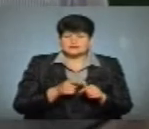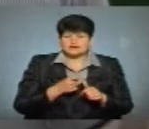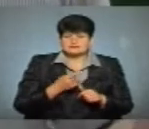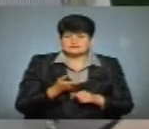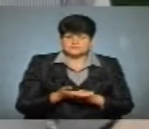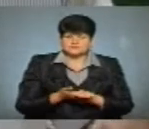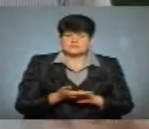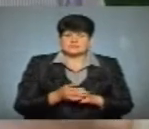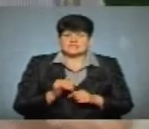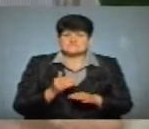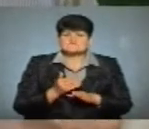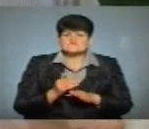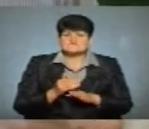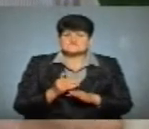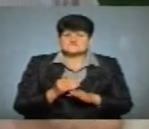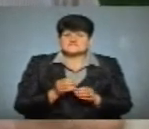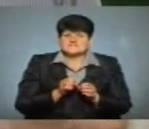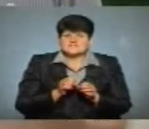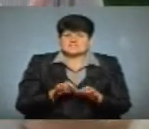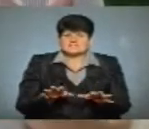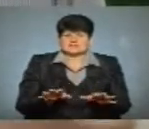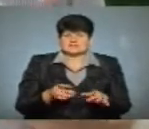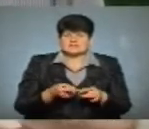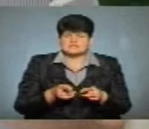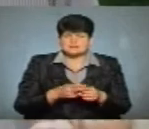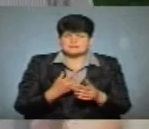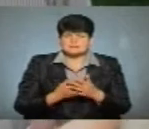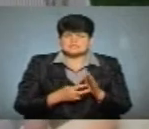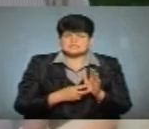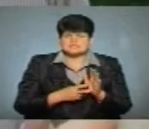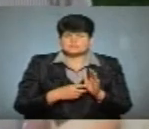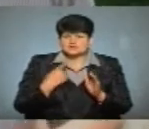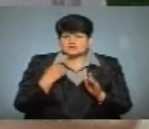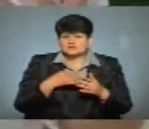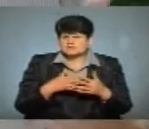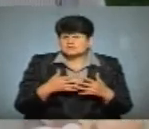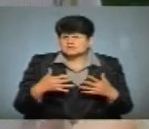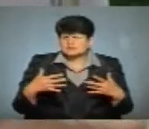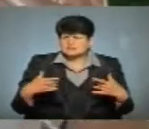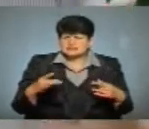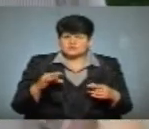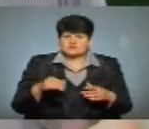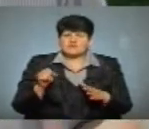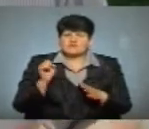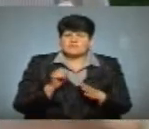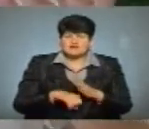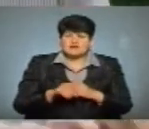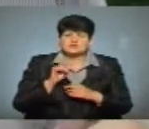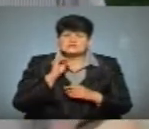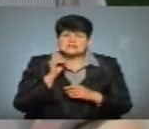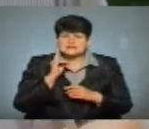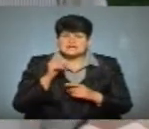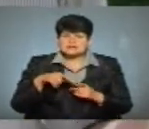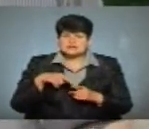А виділення цих синьо-зелених водоростей, це приблизно 700 індивідуальних речовин, вони вбивають зелені водорості,